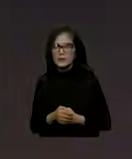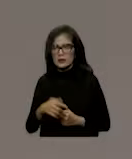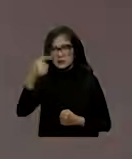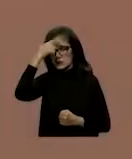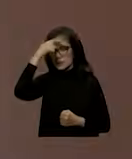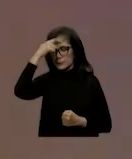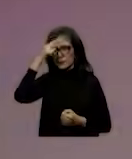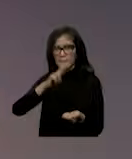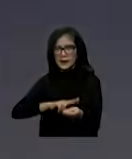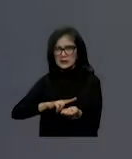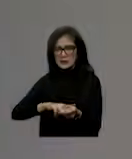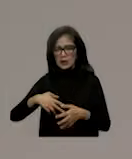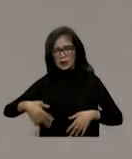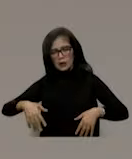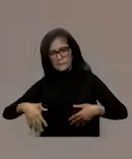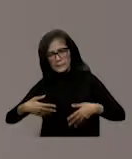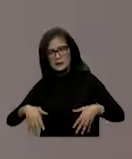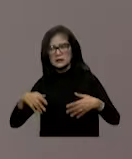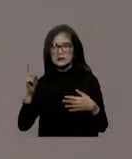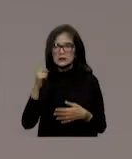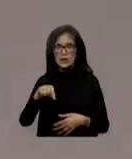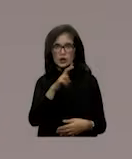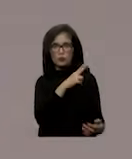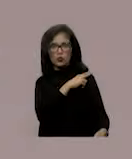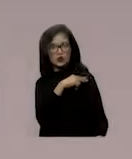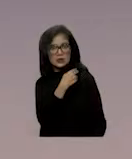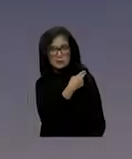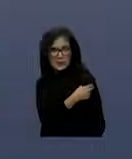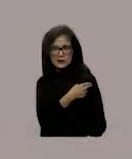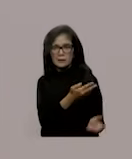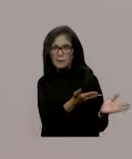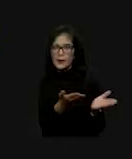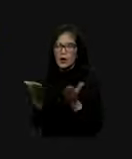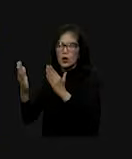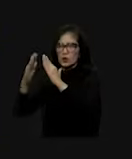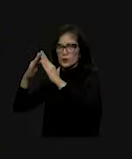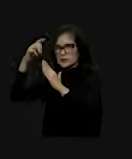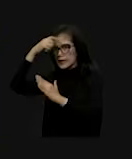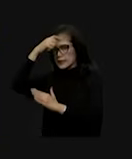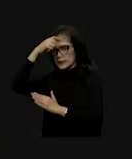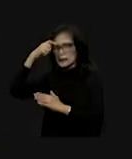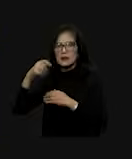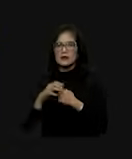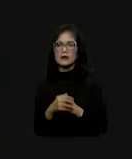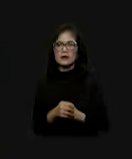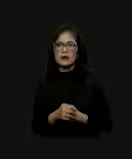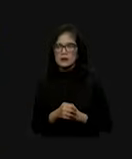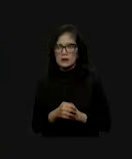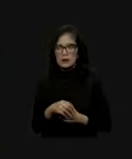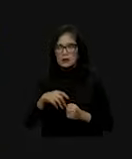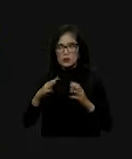GCS3, dirujuk dari Puskesmas Parang Loe. Pasien diduga meninggal karena tak dilayani tim medis